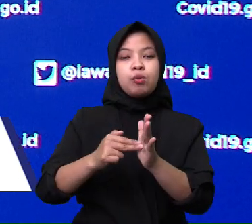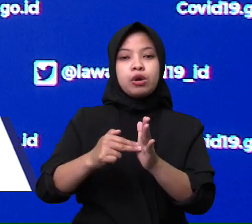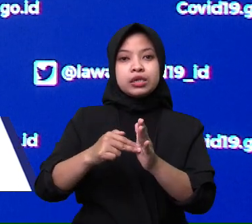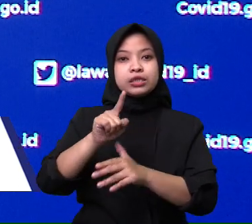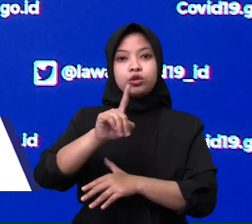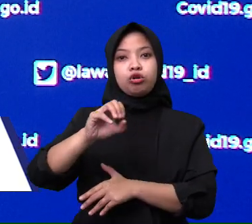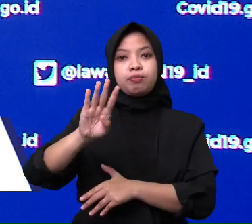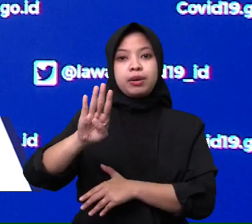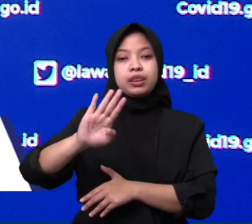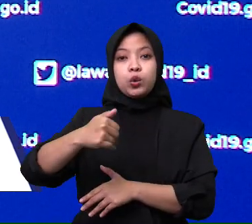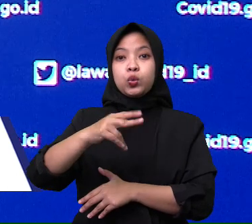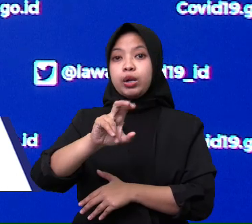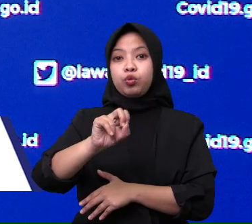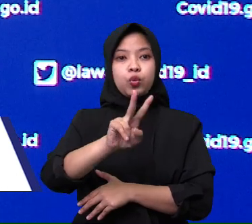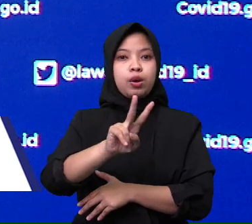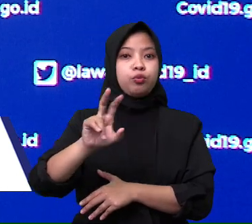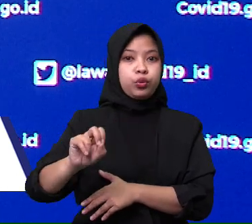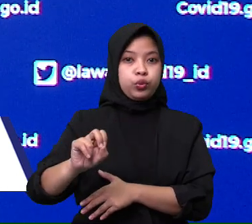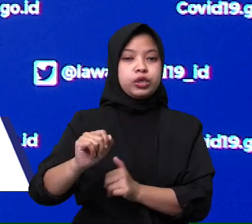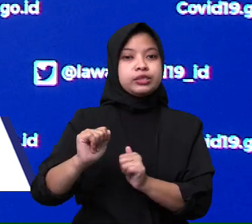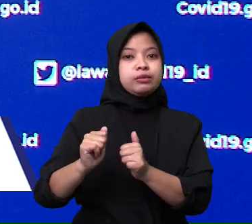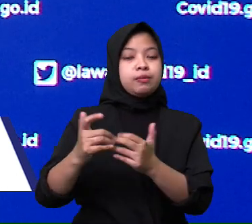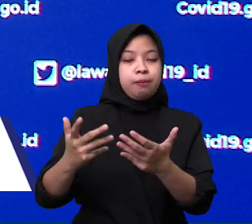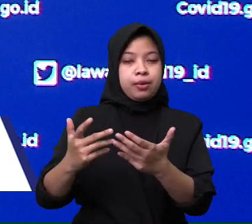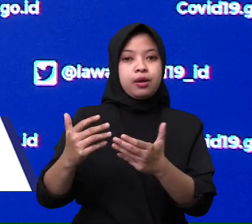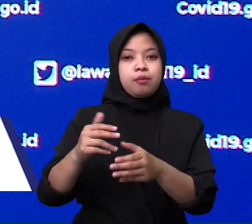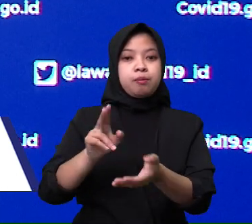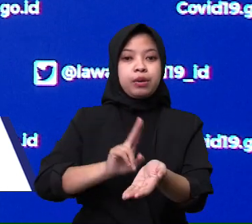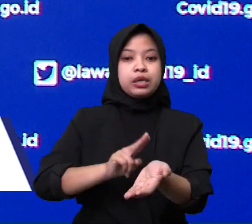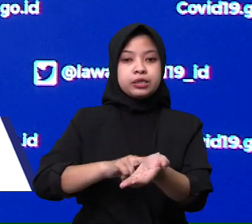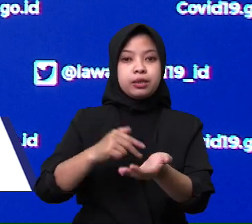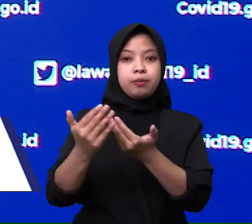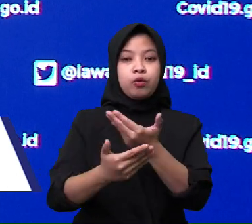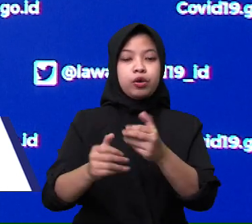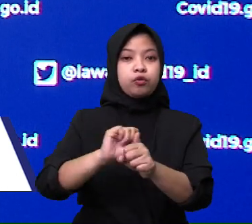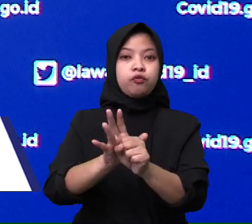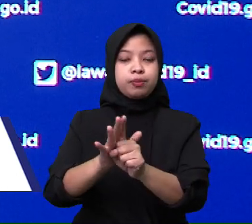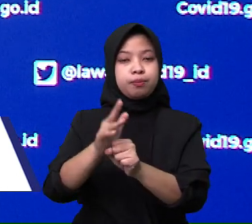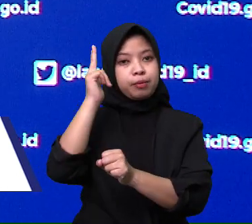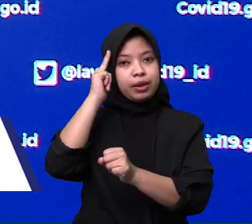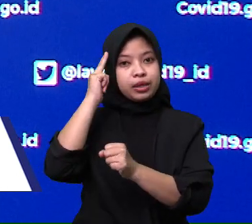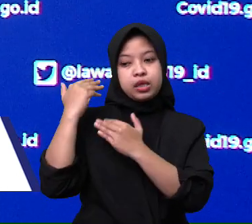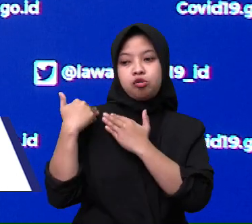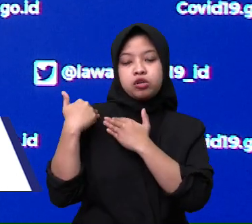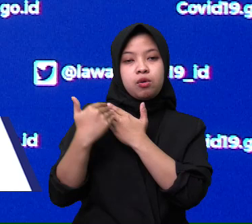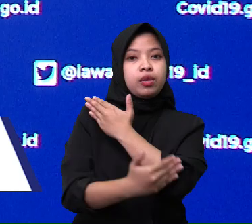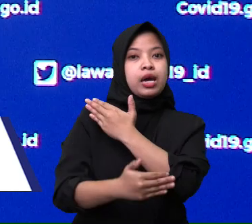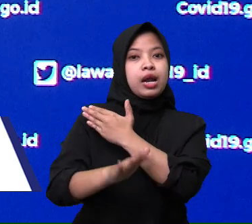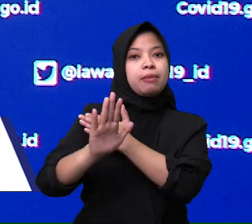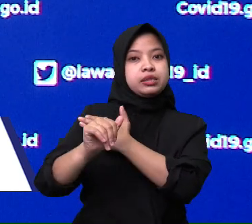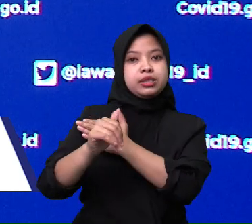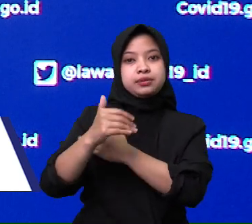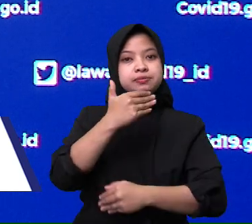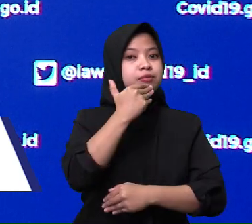tahun 2020 menyatakan biaya perawatan COVID-19 masih ditanggung oleh negara. Terima